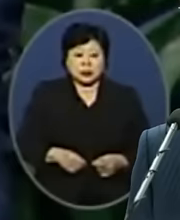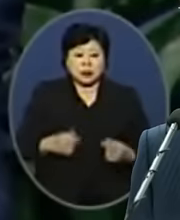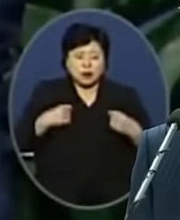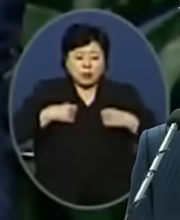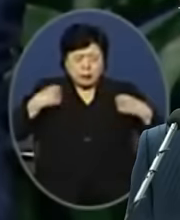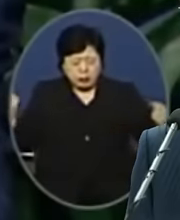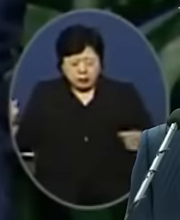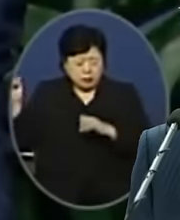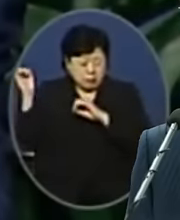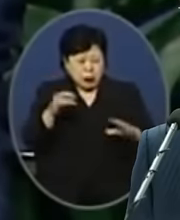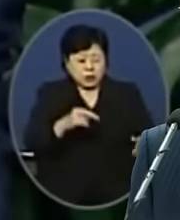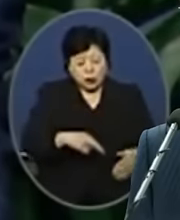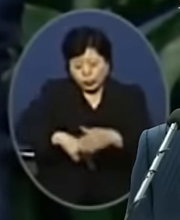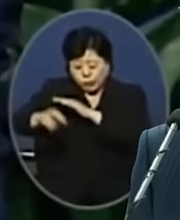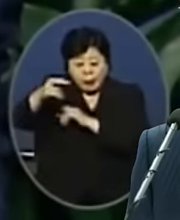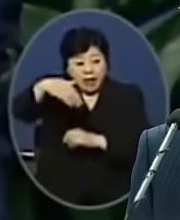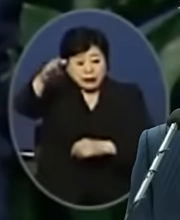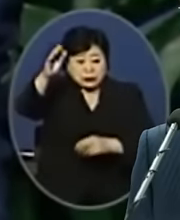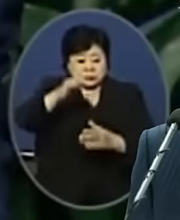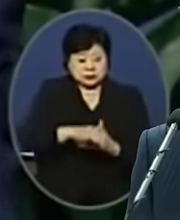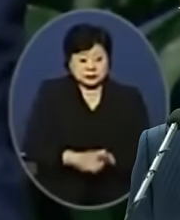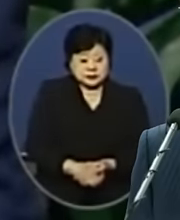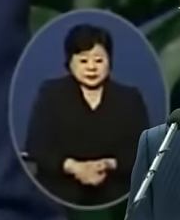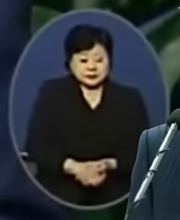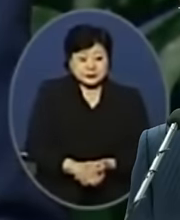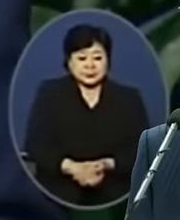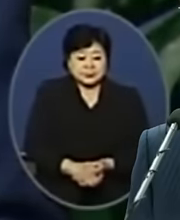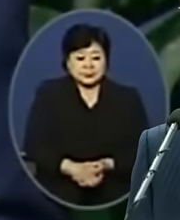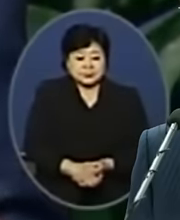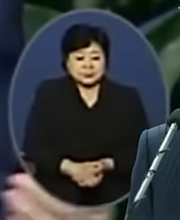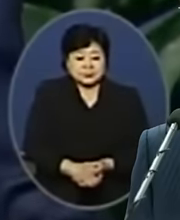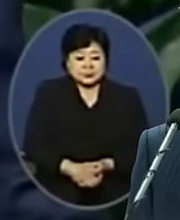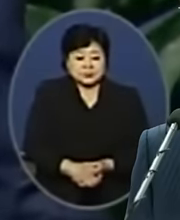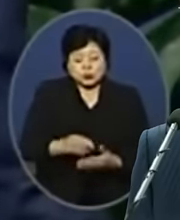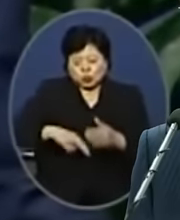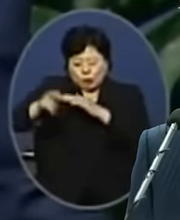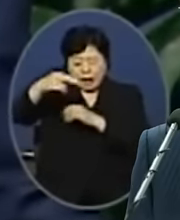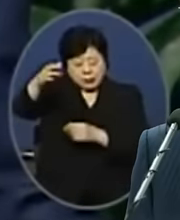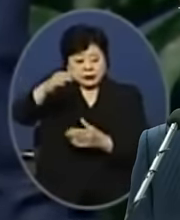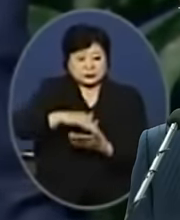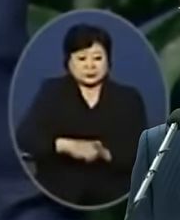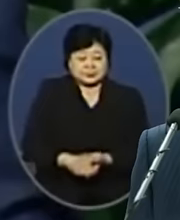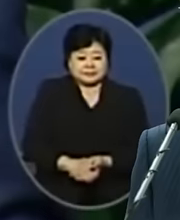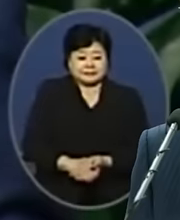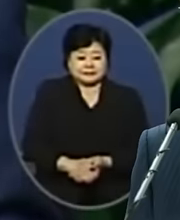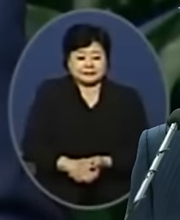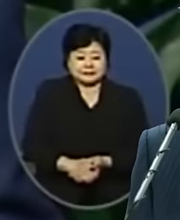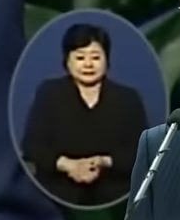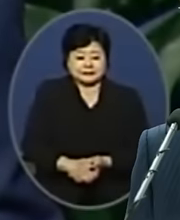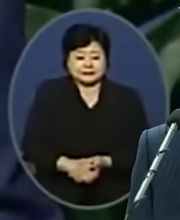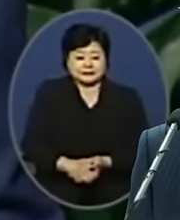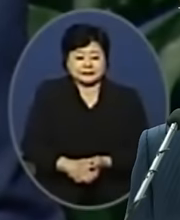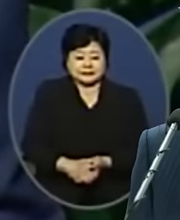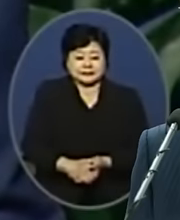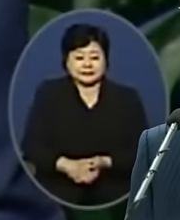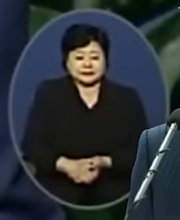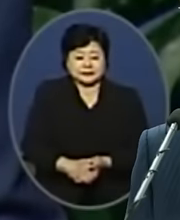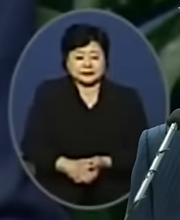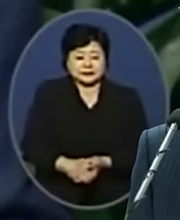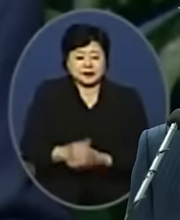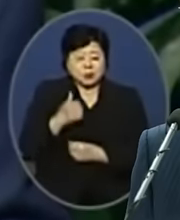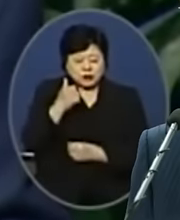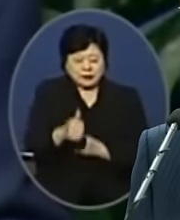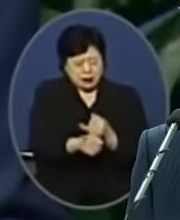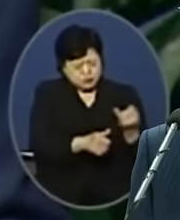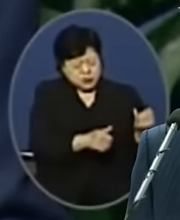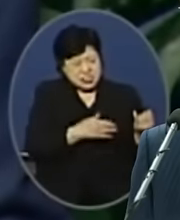그 보디발의 아내의 손에 들리고 그는 무통 벗고 또 뛰어나갔대. 그러니 가만히